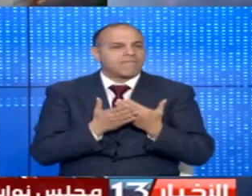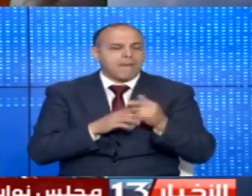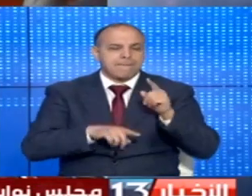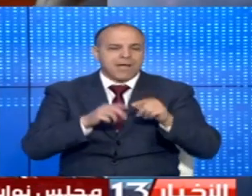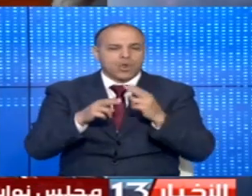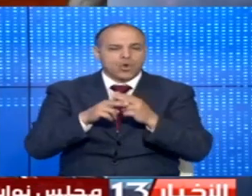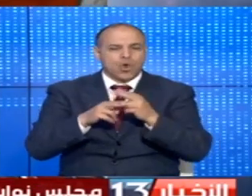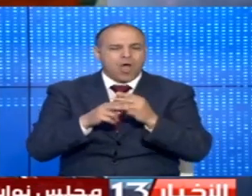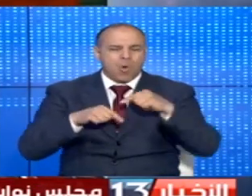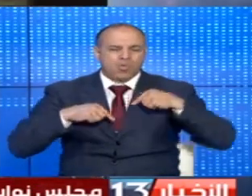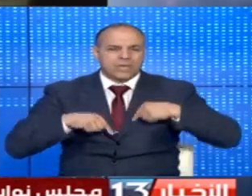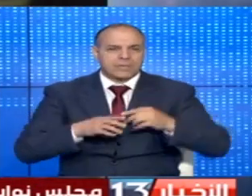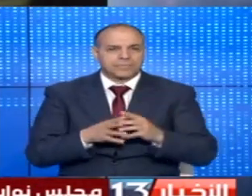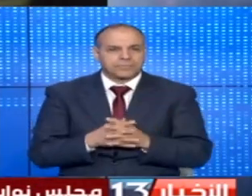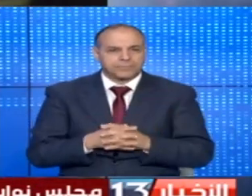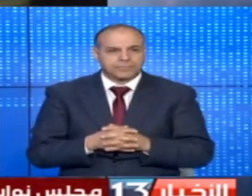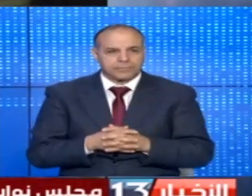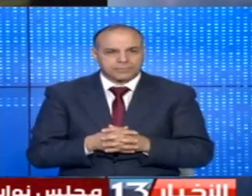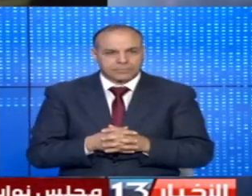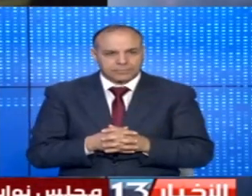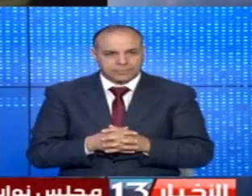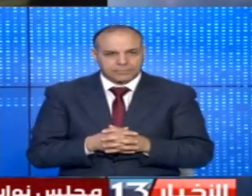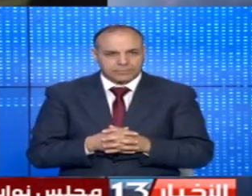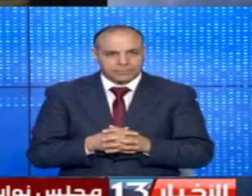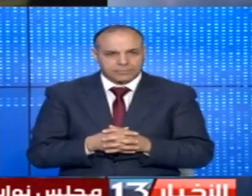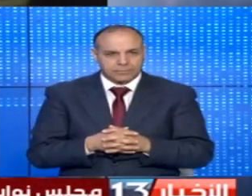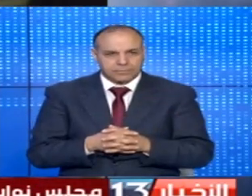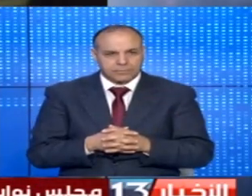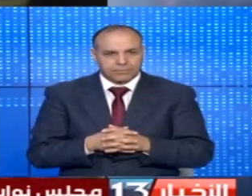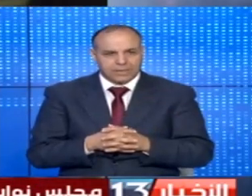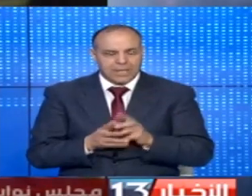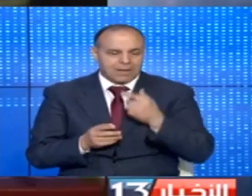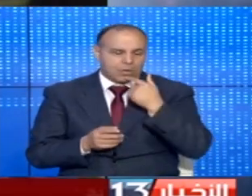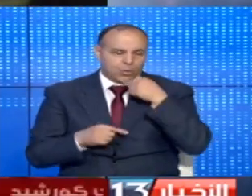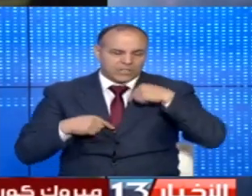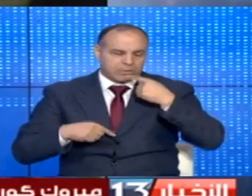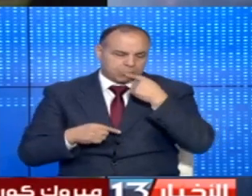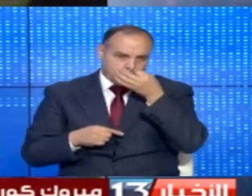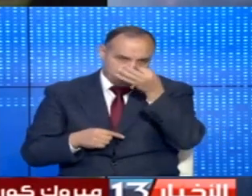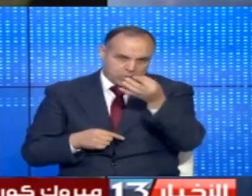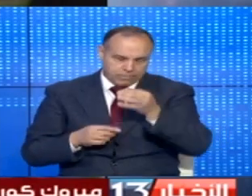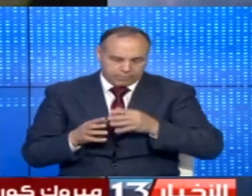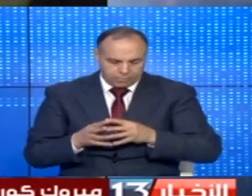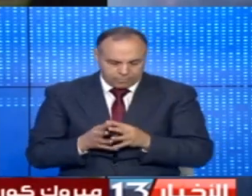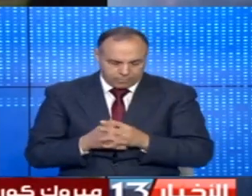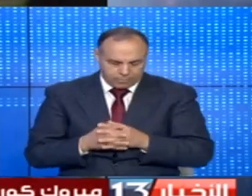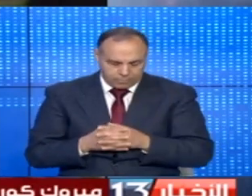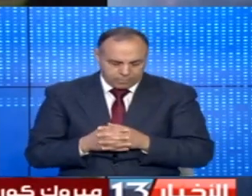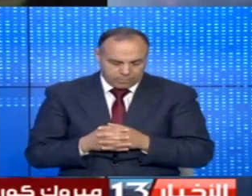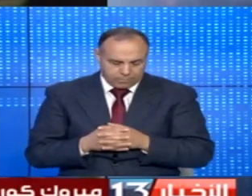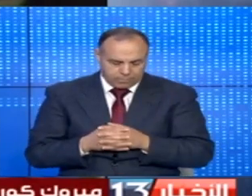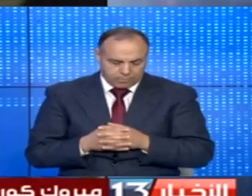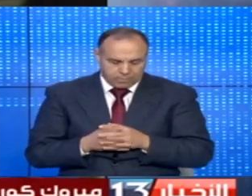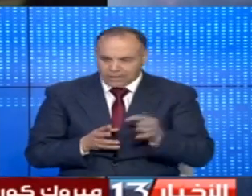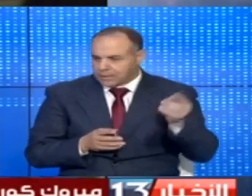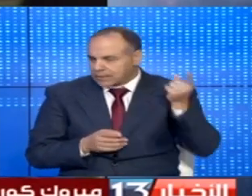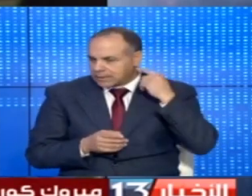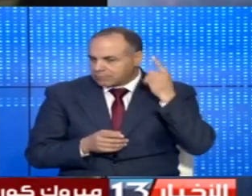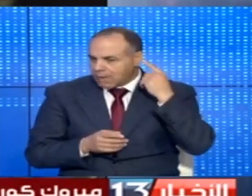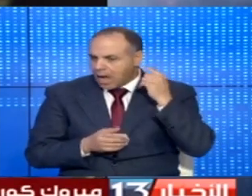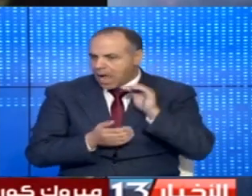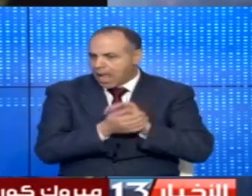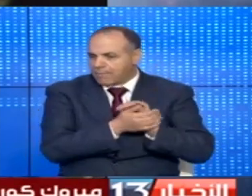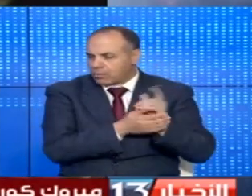الاسماء المطروحه وابدا بسيادتكم بلغني كثير من الاصدقاء